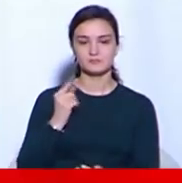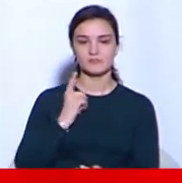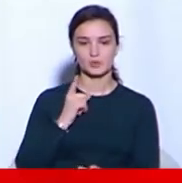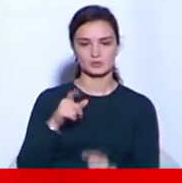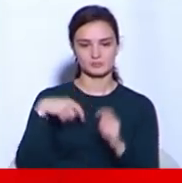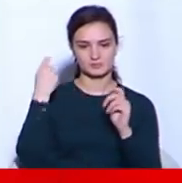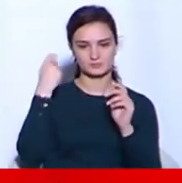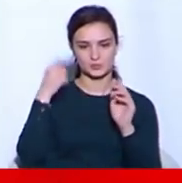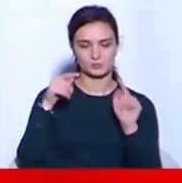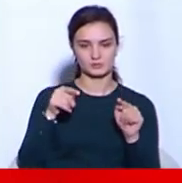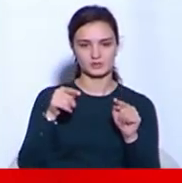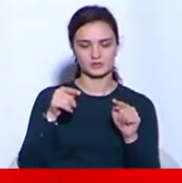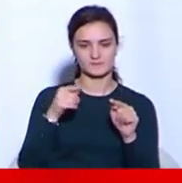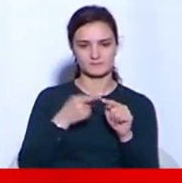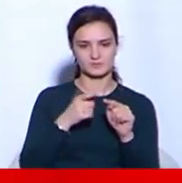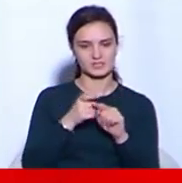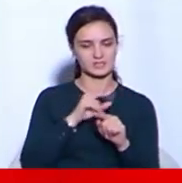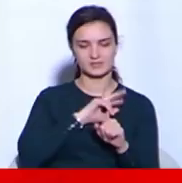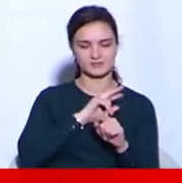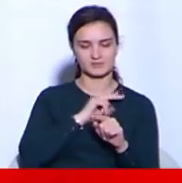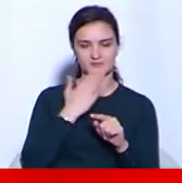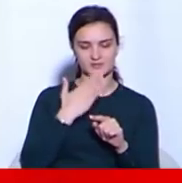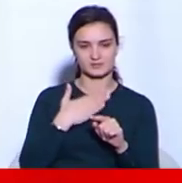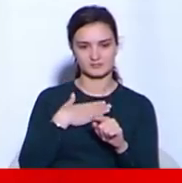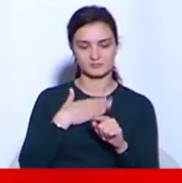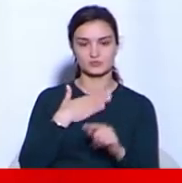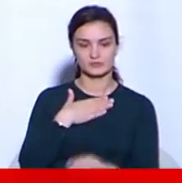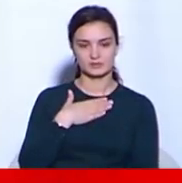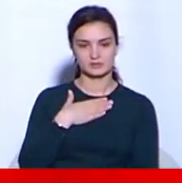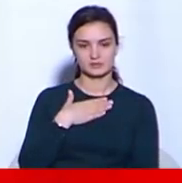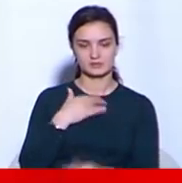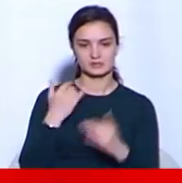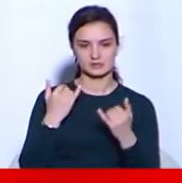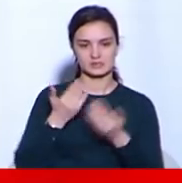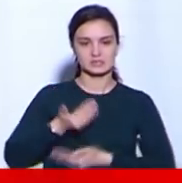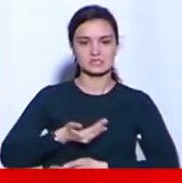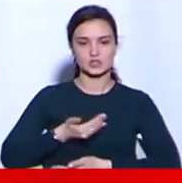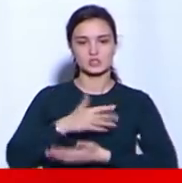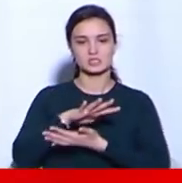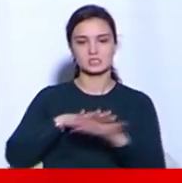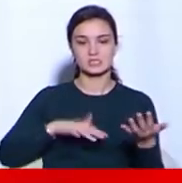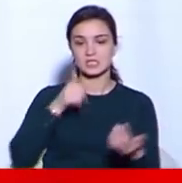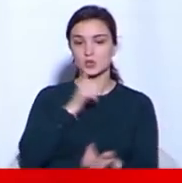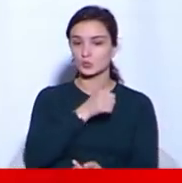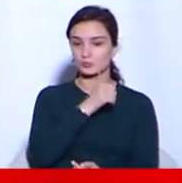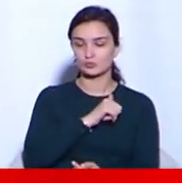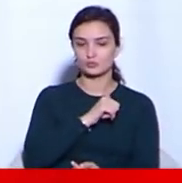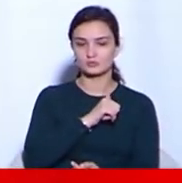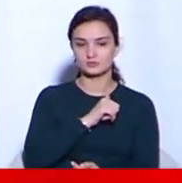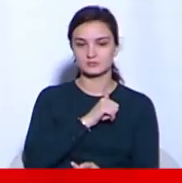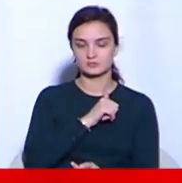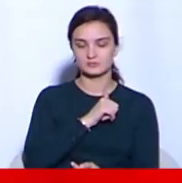გველოდება რუბრიკა, რომელიც ჩვენ ძალიან გვიყვარს. მართალია, ჩვენ დღეგრძელობის საიდუმლოს არ მივაგენით